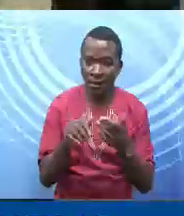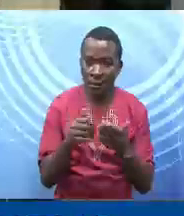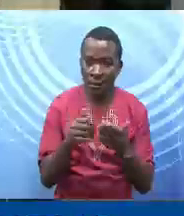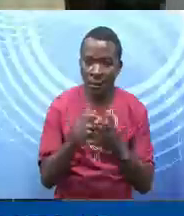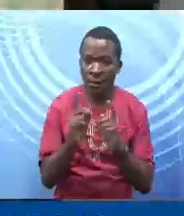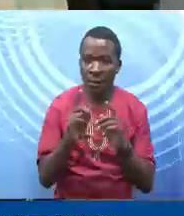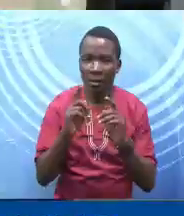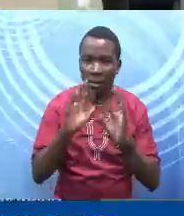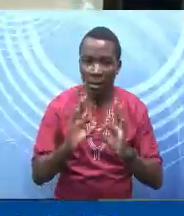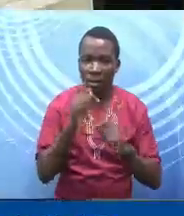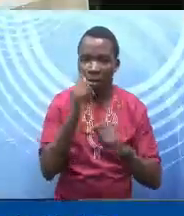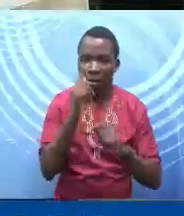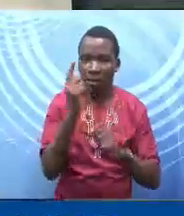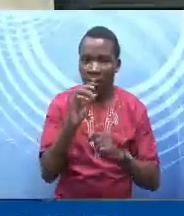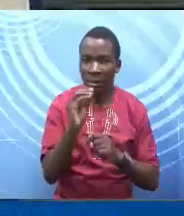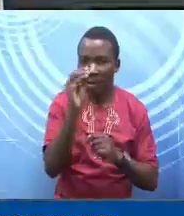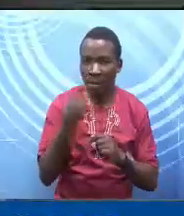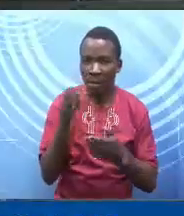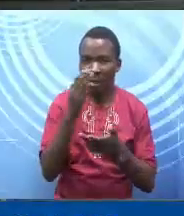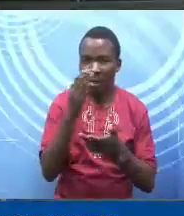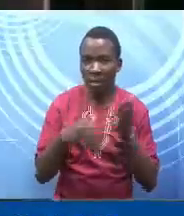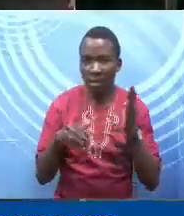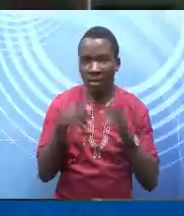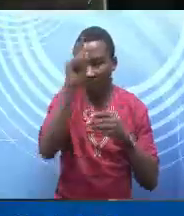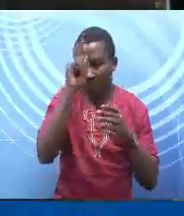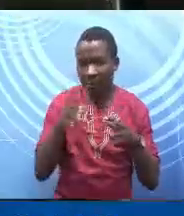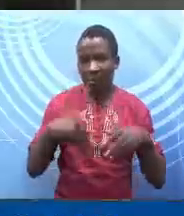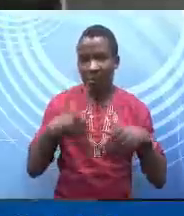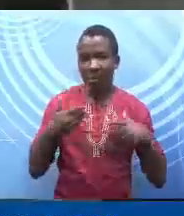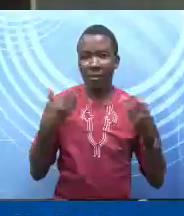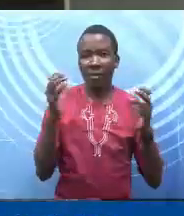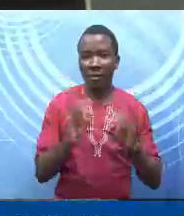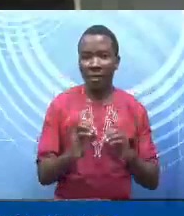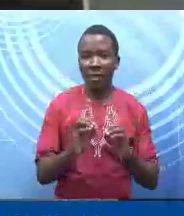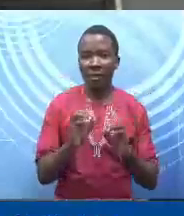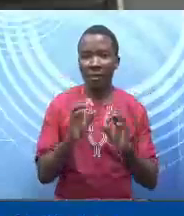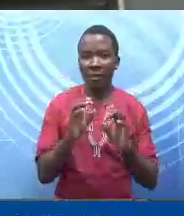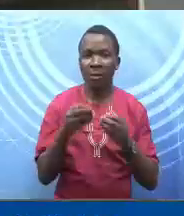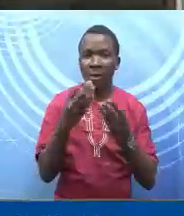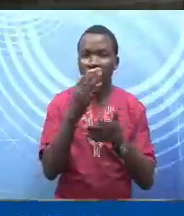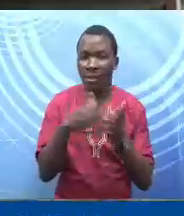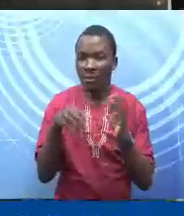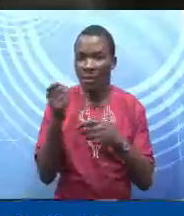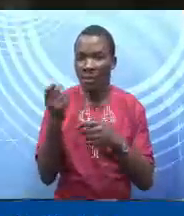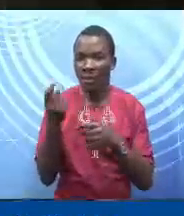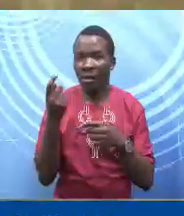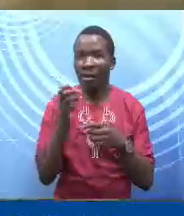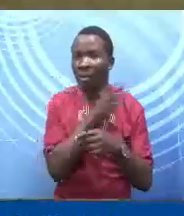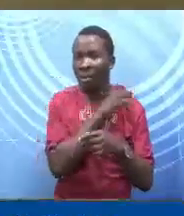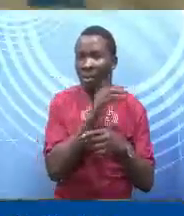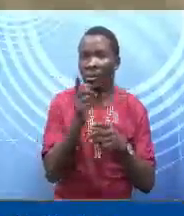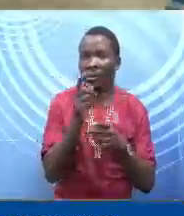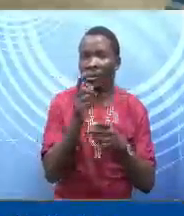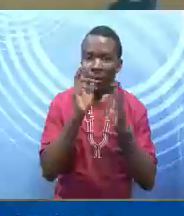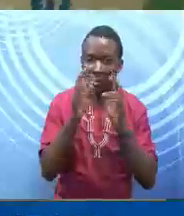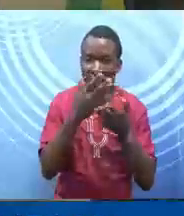bishatse kuvuga ko ari bamwe mu baturage badashobora kunyurwa n'ibyo bahawe, ndetse n'abandi bakavuga ko batibonye ku rutonde. Nicyo cyatumye ubuyobozi